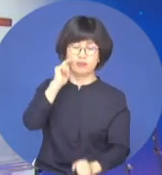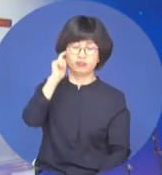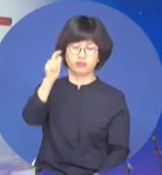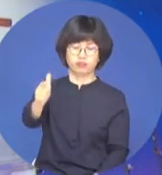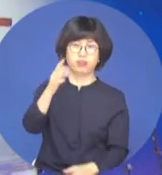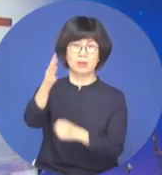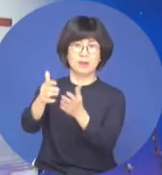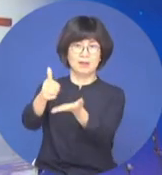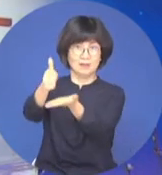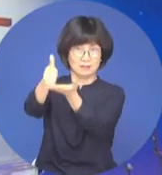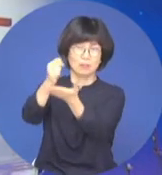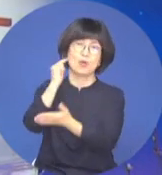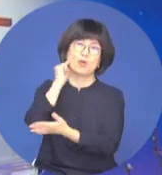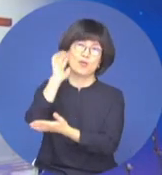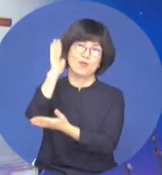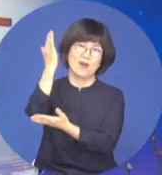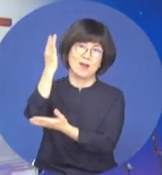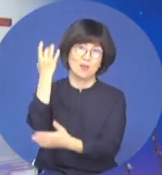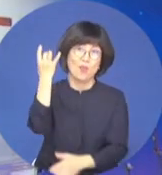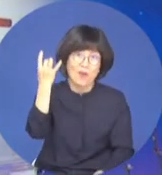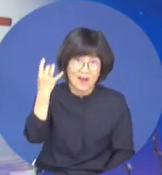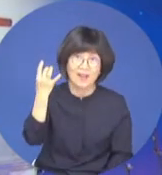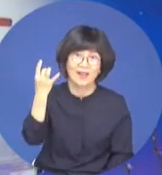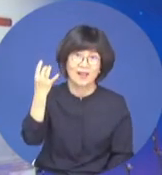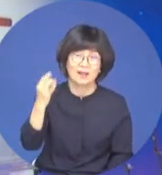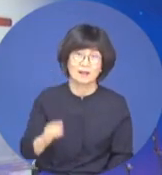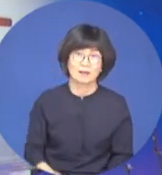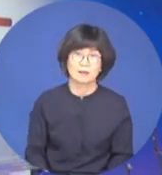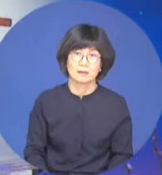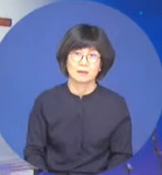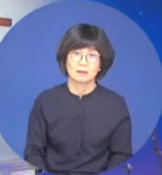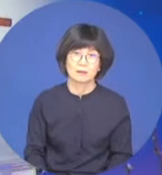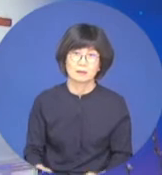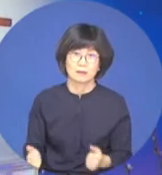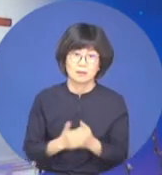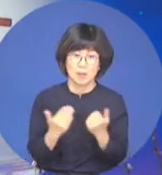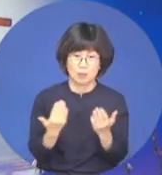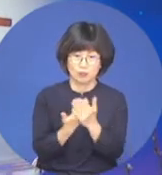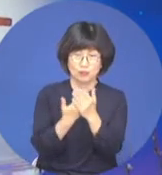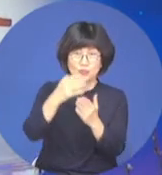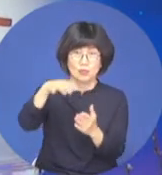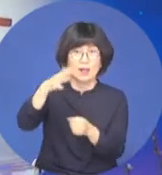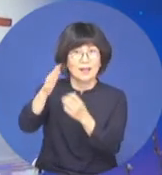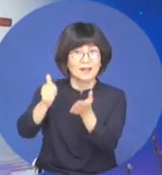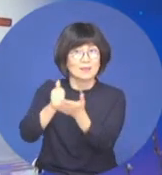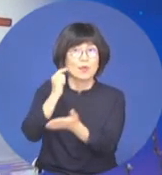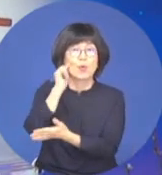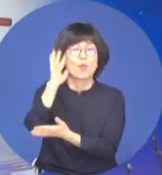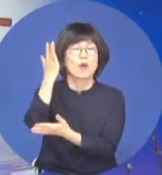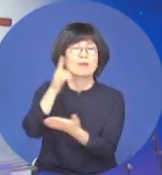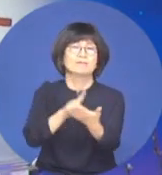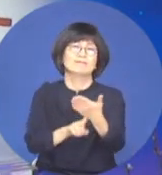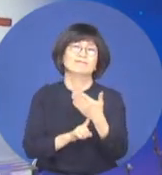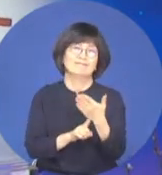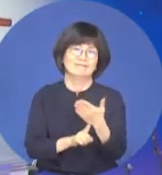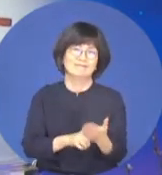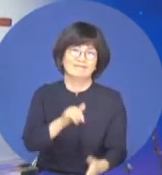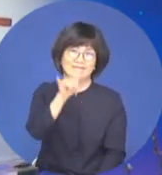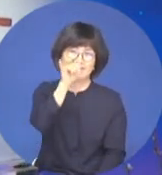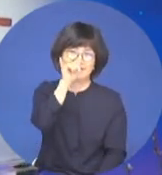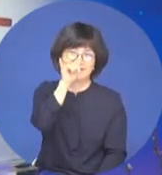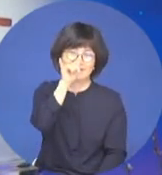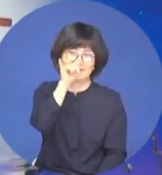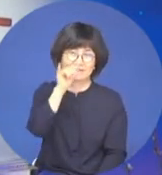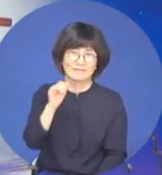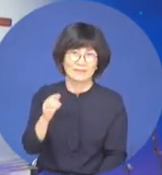영광스러운 분이에요. 그래서 이렇게 부흥이 있는 곳에서는 하나님의 영광이 나타나요. 여러분, 솔로몬이